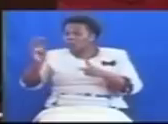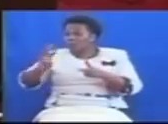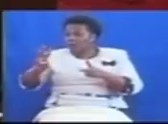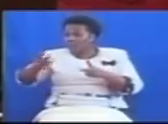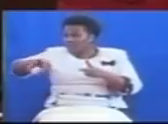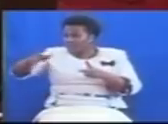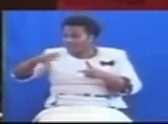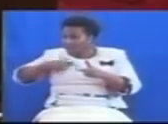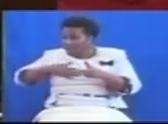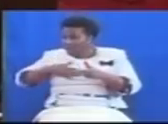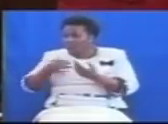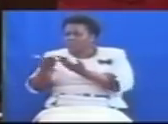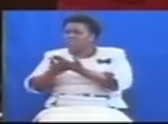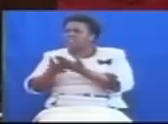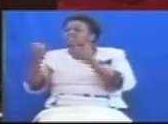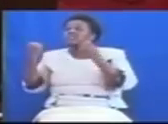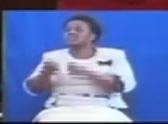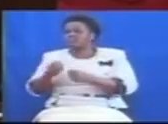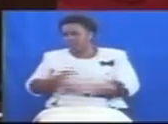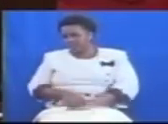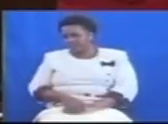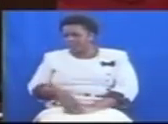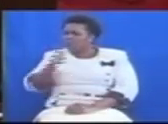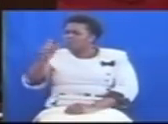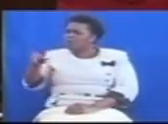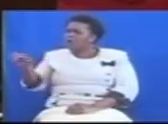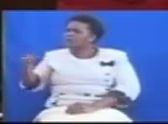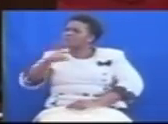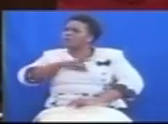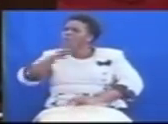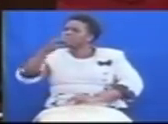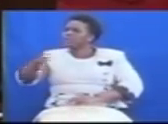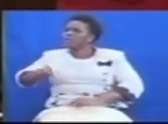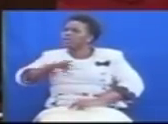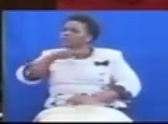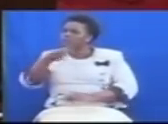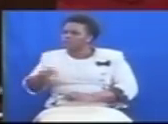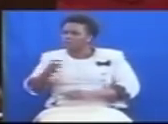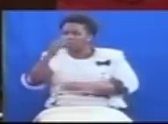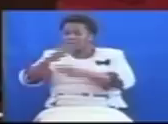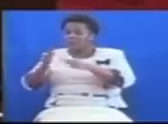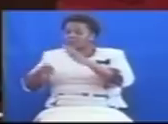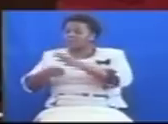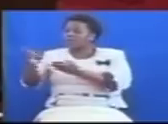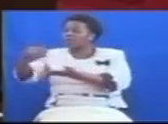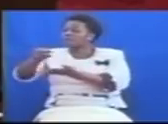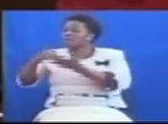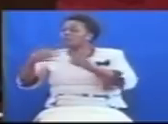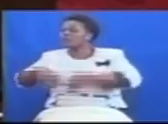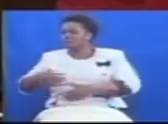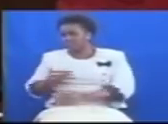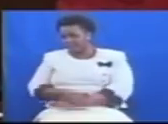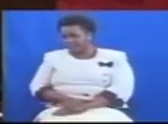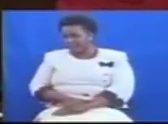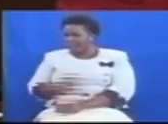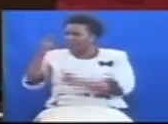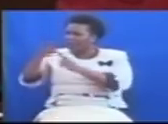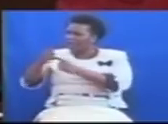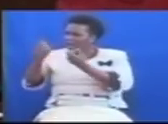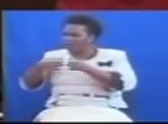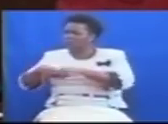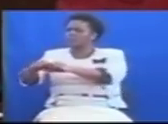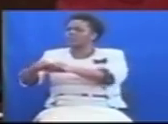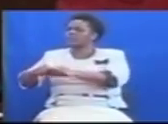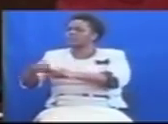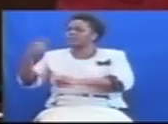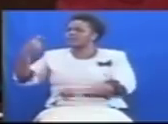lakini na nchi nzima kwa ujumla, wananchi waliweza kujenga maboma mengi sana kwa ajili ya kujenga zahanati ili kutekeleza ilani ya Chama cha